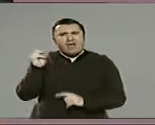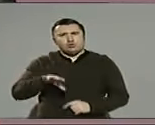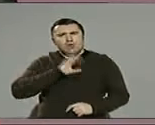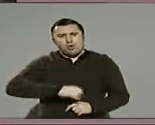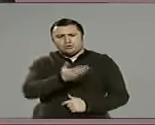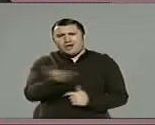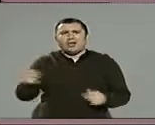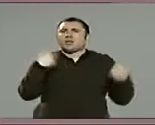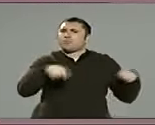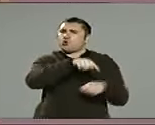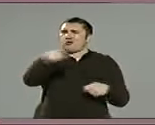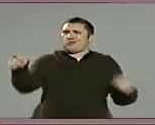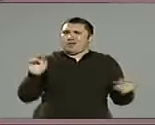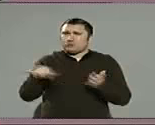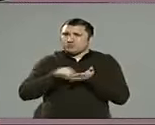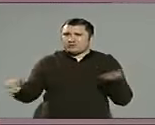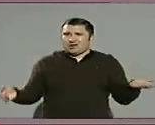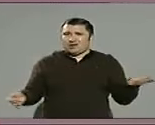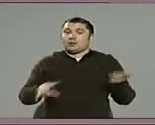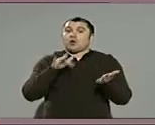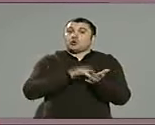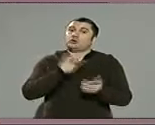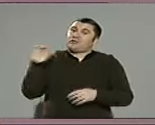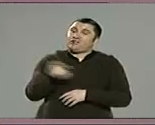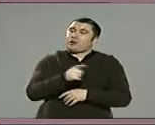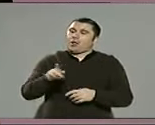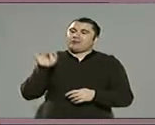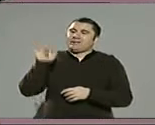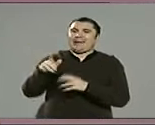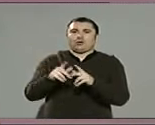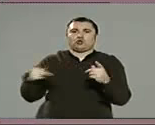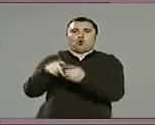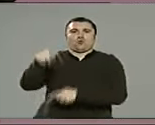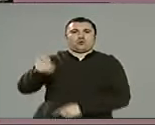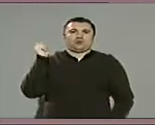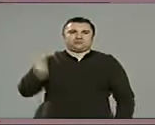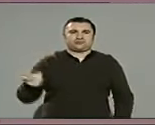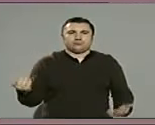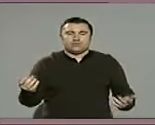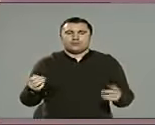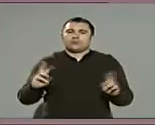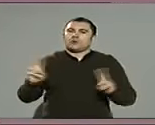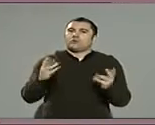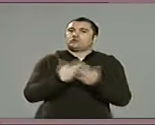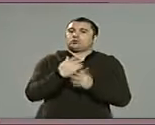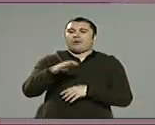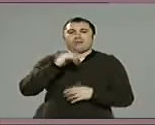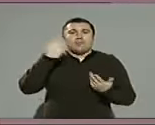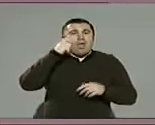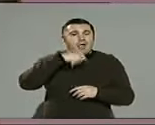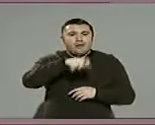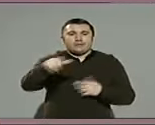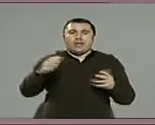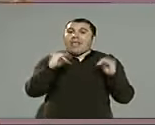die die Zeche zahlen werden, weil das natürlich wieder ein Schlag gegen die Kommunen sind. Die Eltern werden am Ende höhere Kindergartenbeiträge